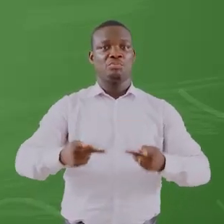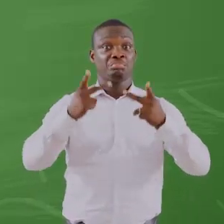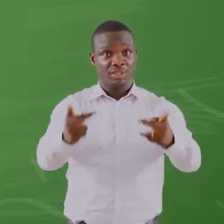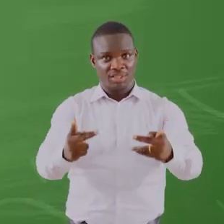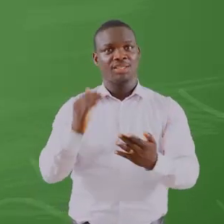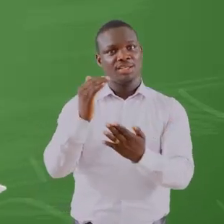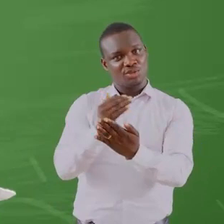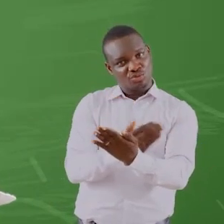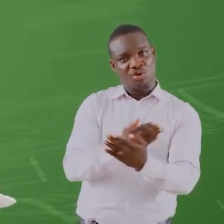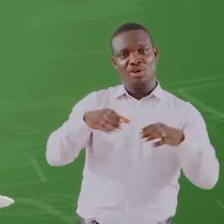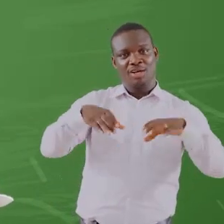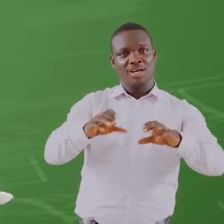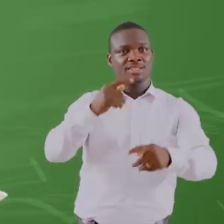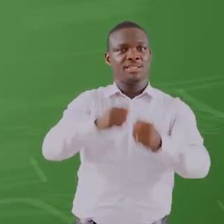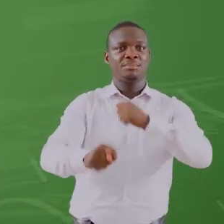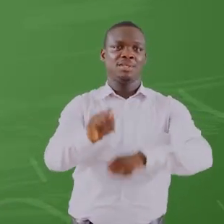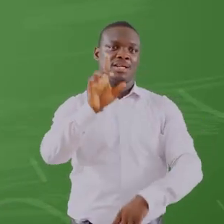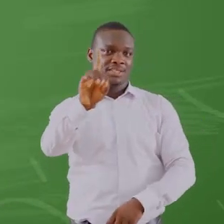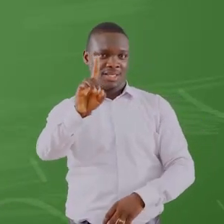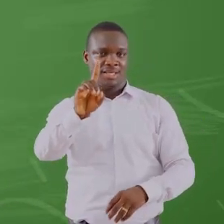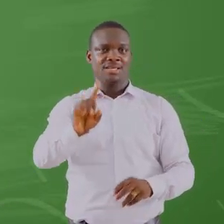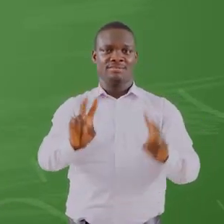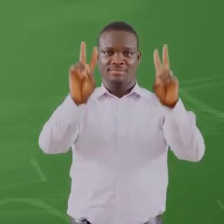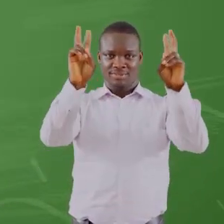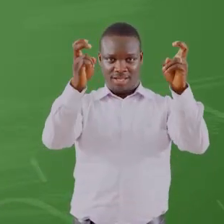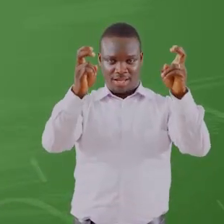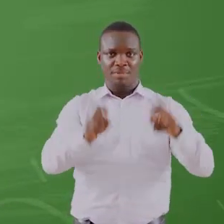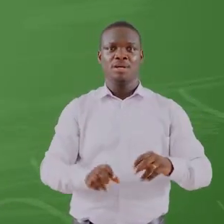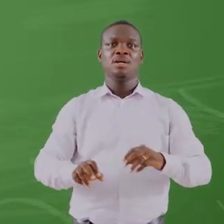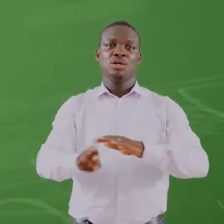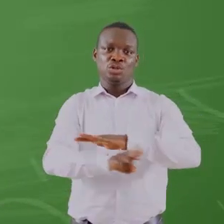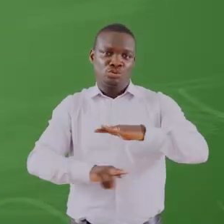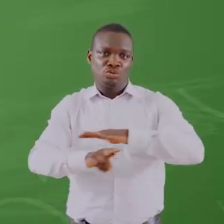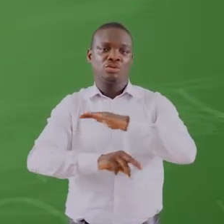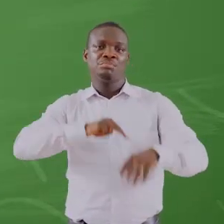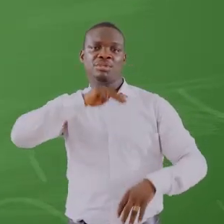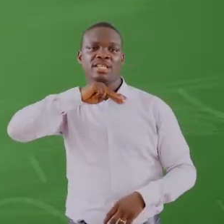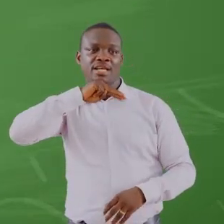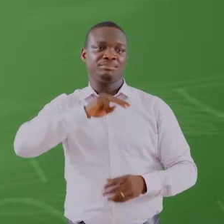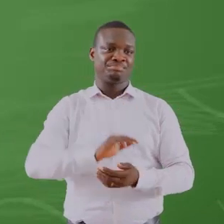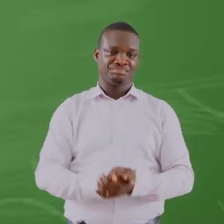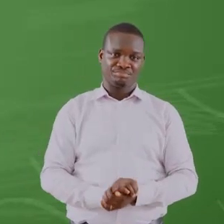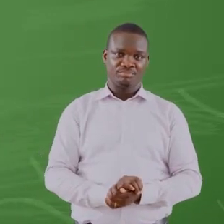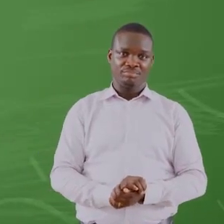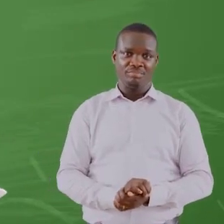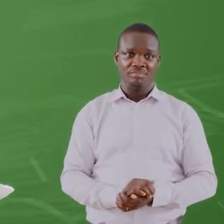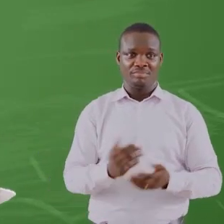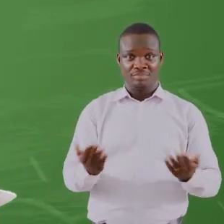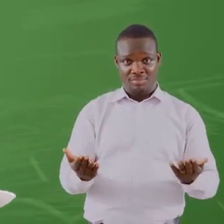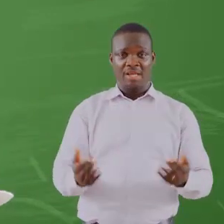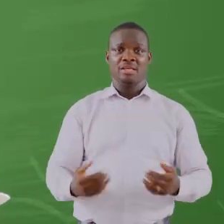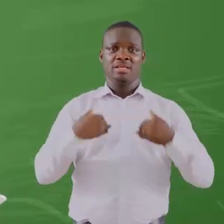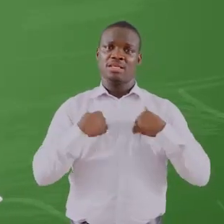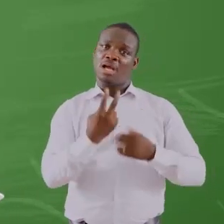de la classe de Terminale D sur les ressources minières qui comporte